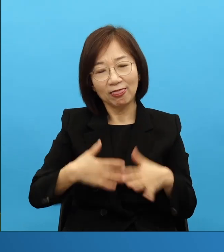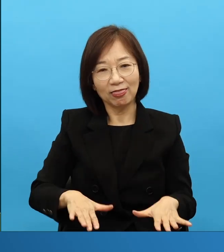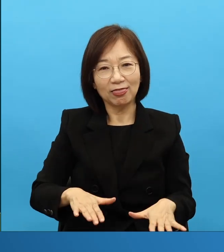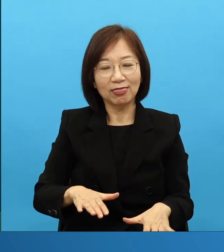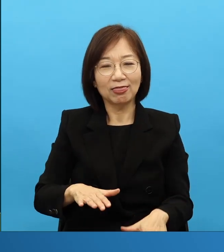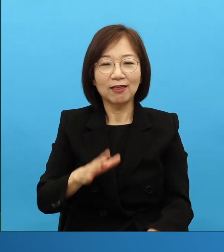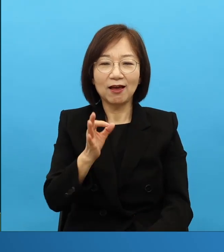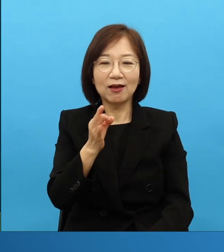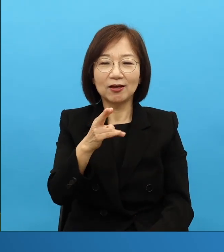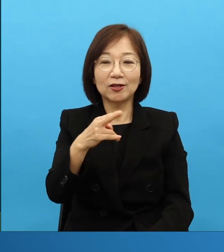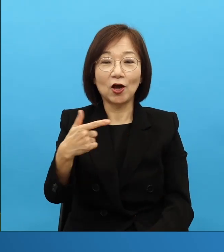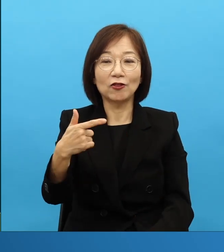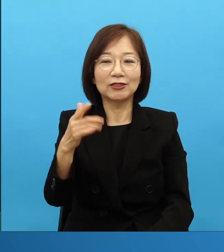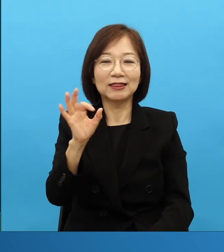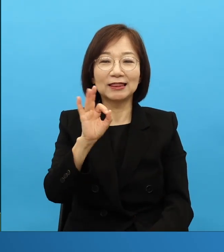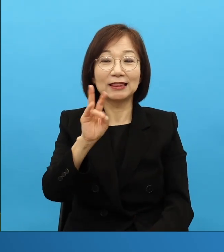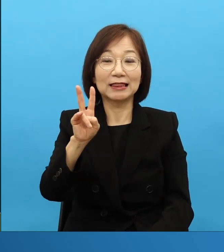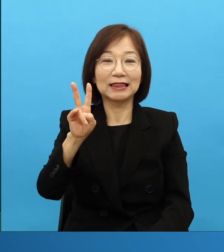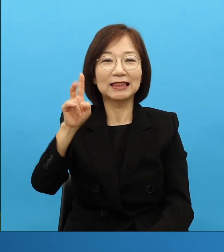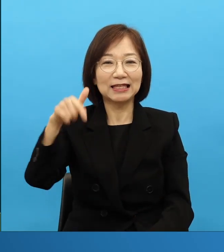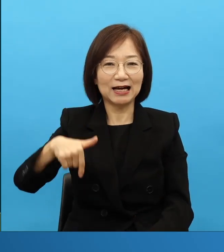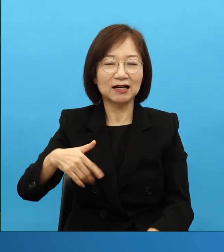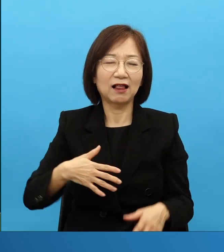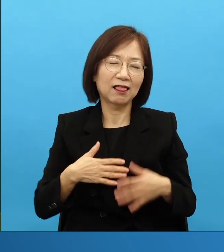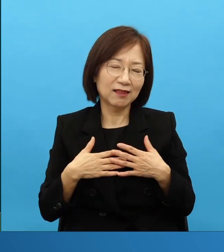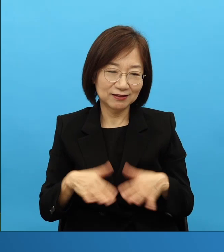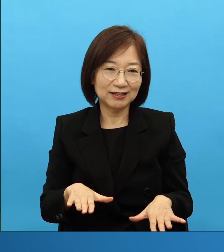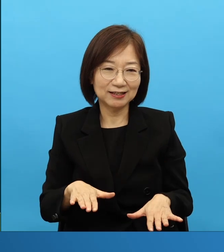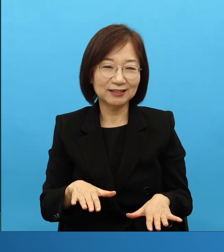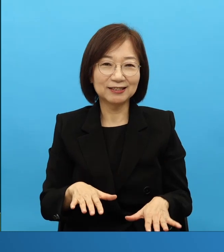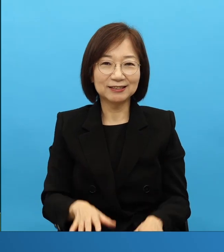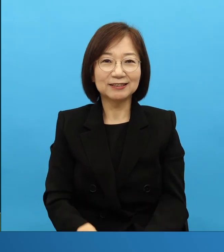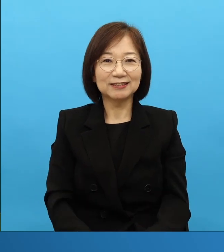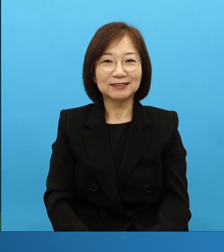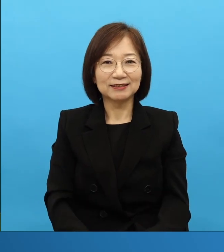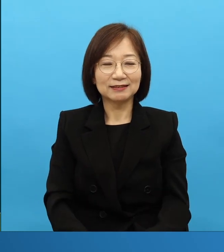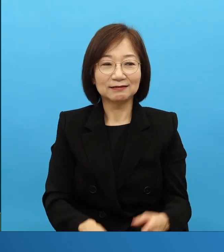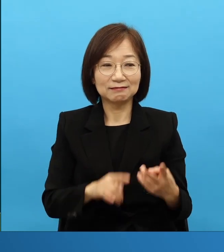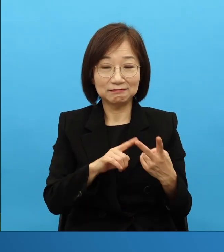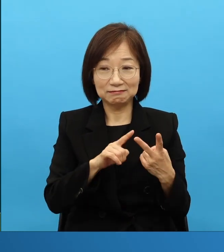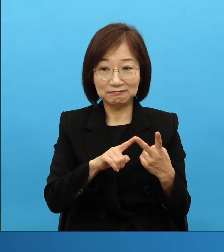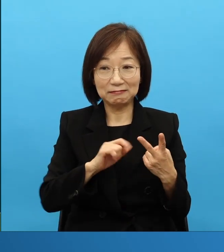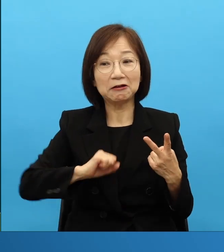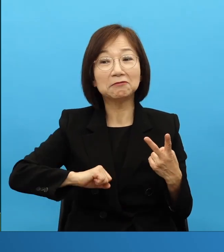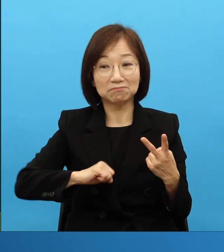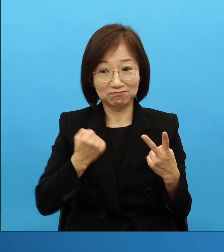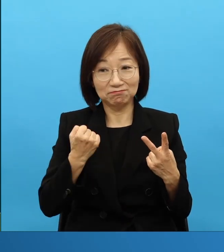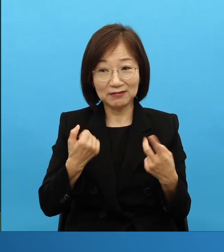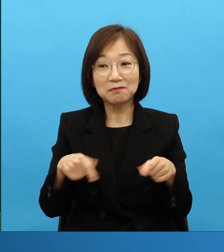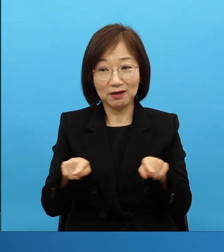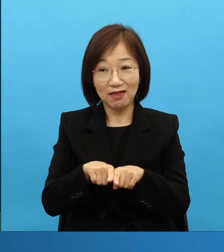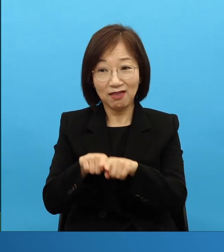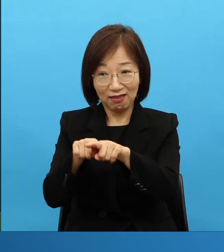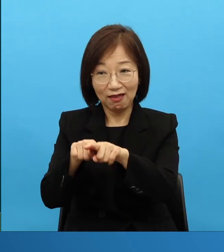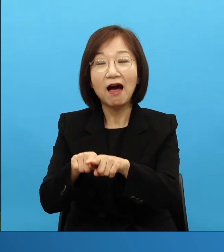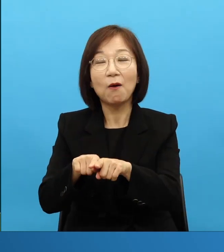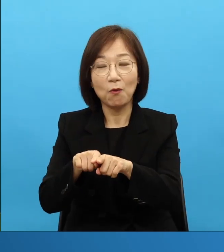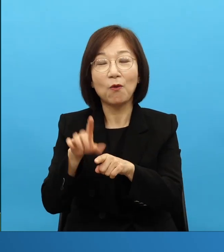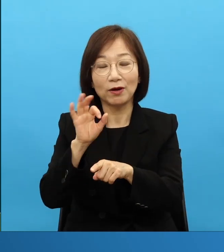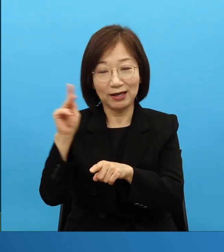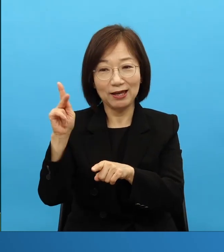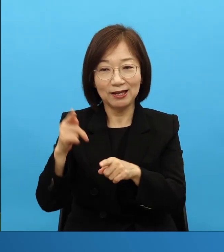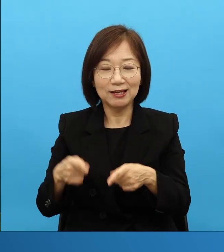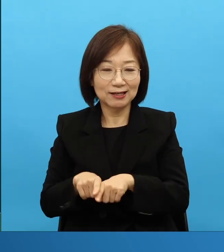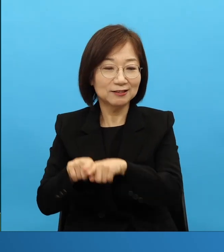And the other's name was weak. 연약해서 그런지 말을 잘 듣고 따라왔습니다. Maybe it was because he was weak. He